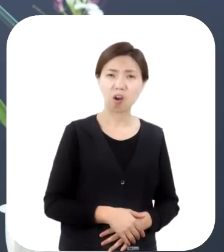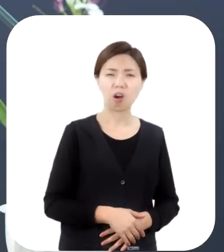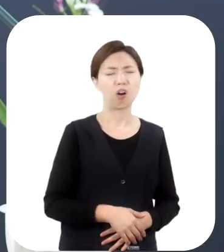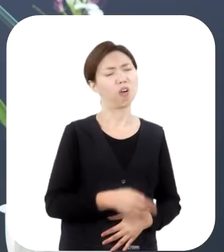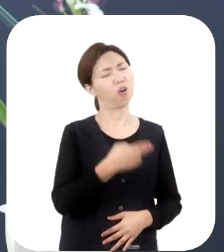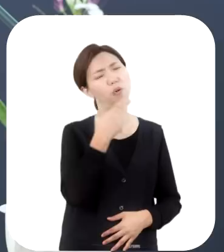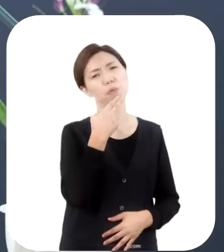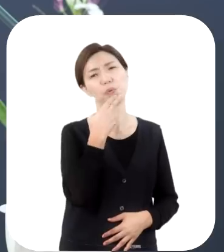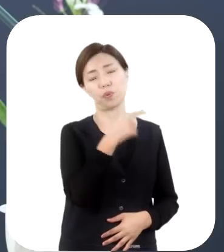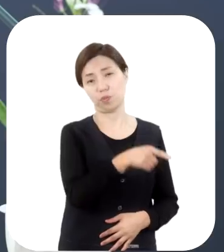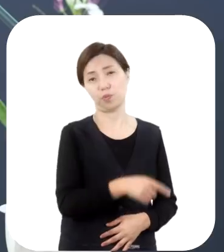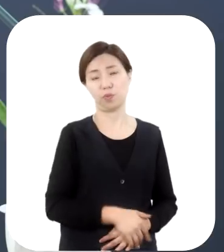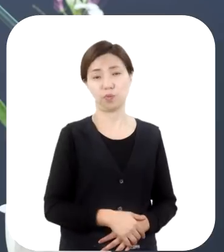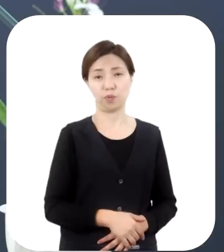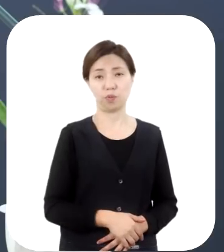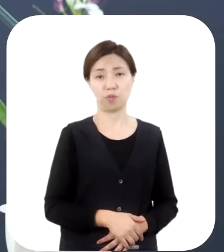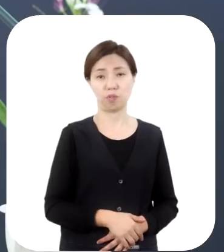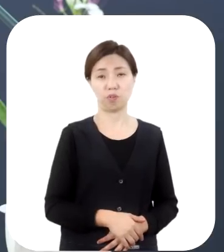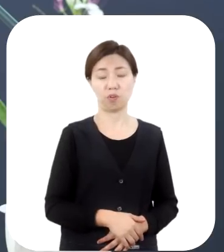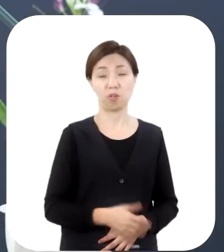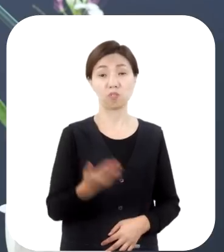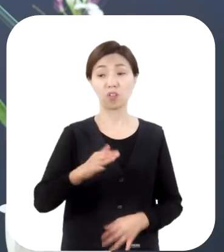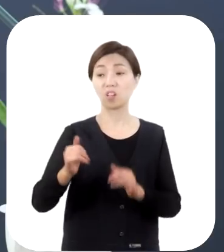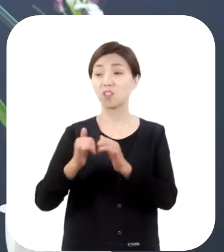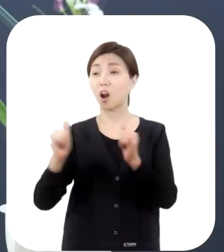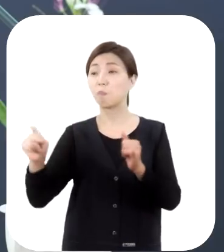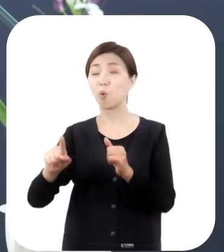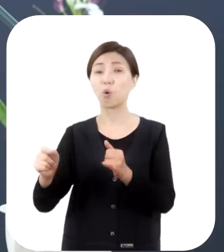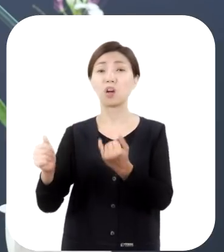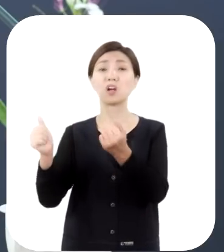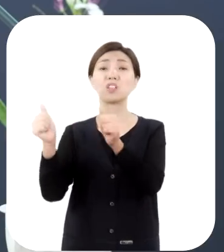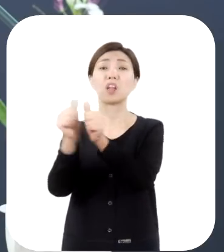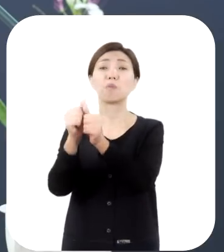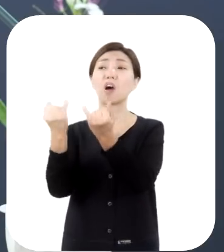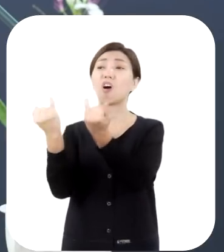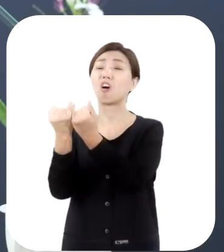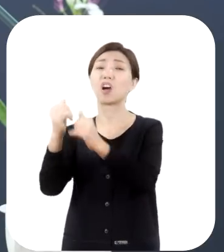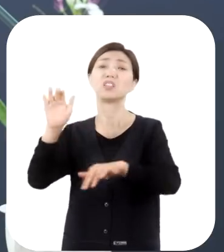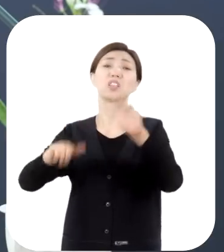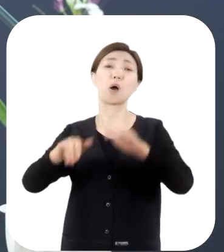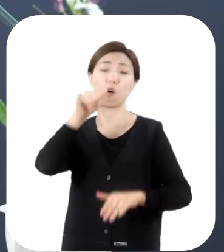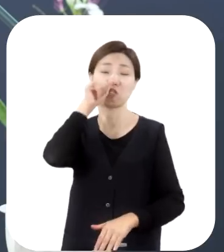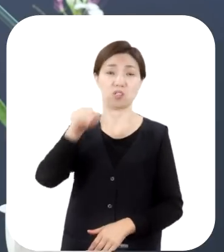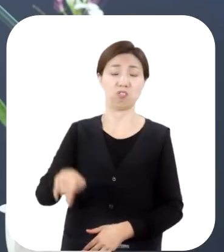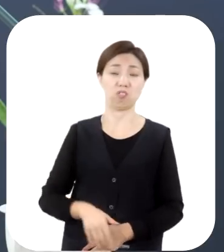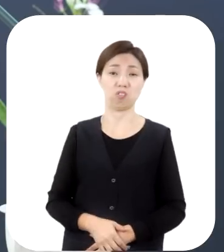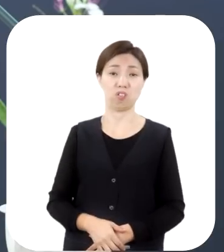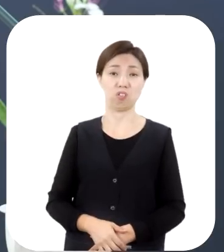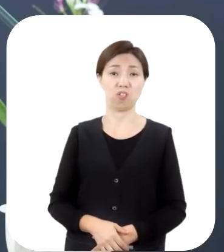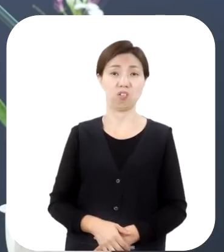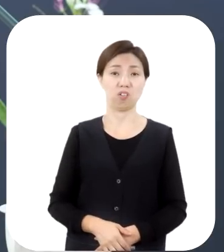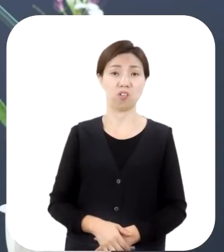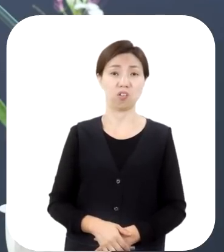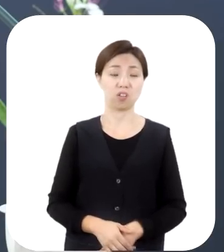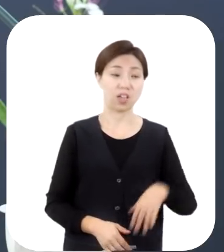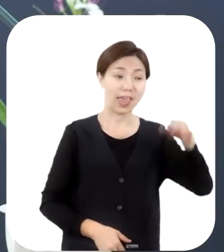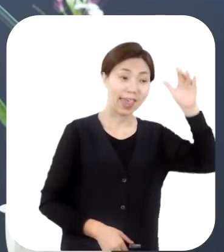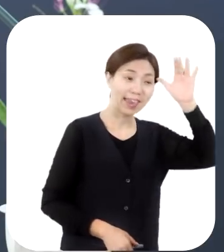차별한다. 열등하다고 차별하는 거는 자연 생태계 없지 않습니까? 근데 사람은 남자가 여자를